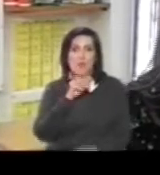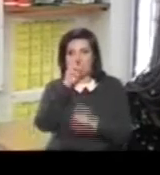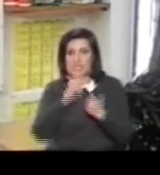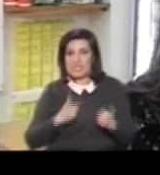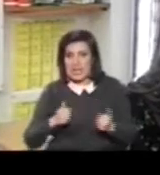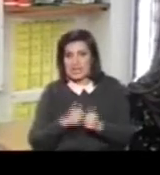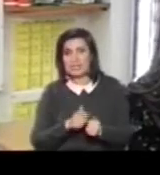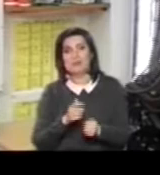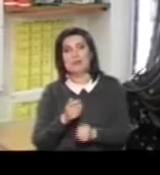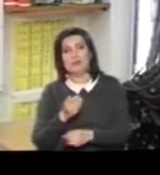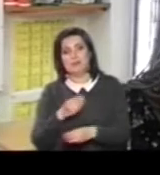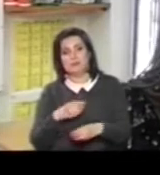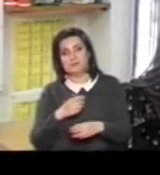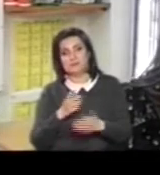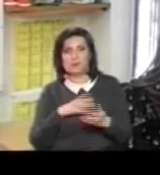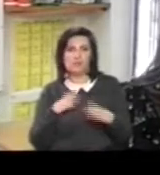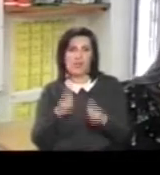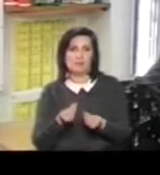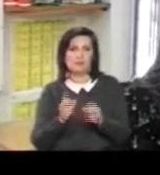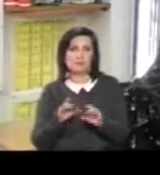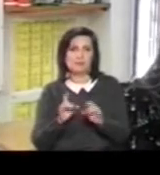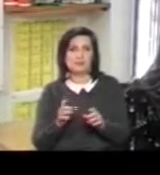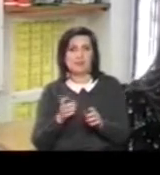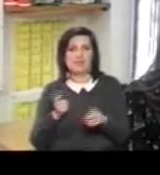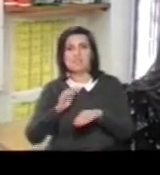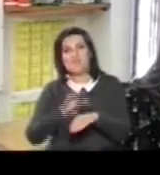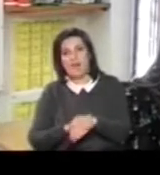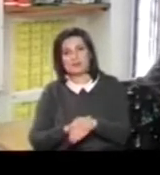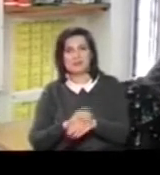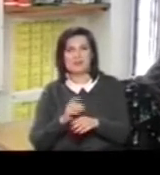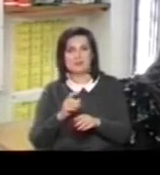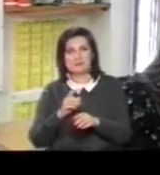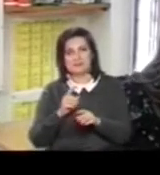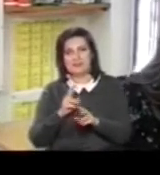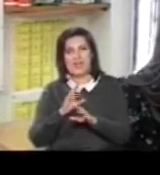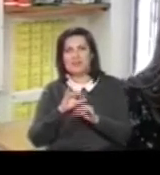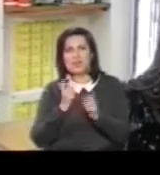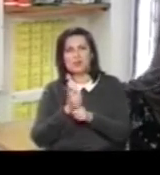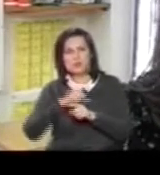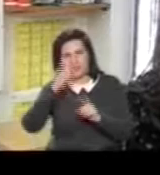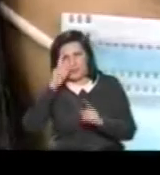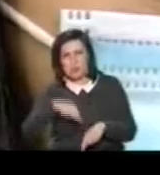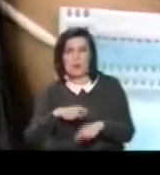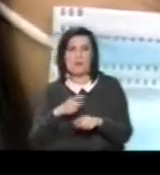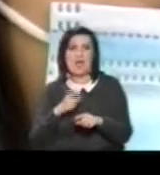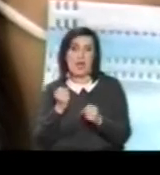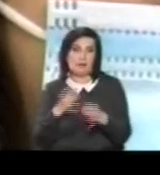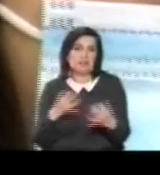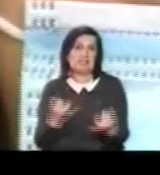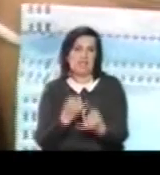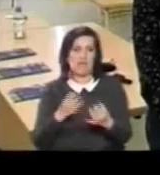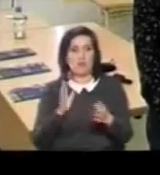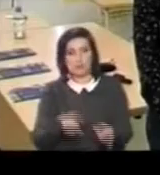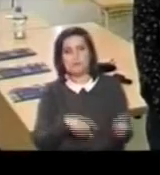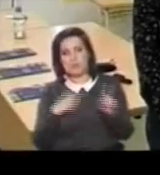країни, то намагаюся дати якісь такі факти, які не дуже відомі, не дуже загальні, але цікаві. Після цього ми